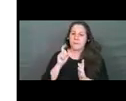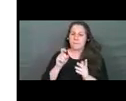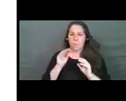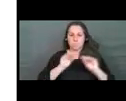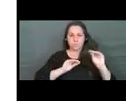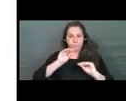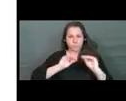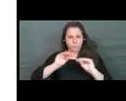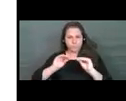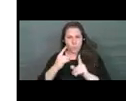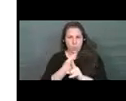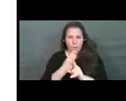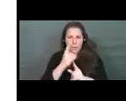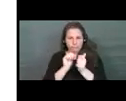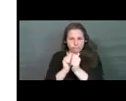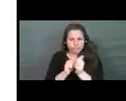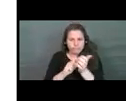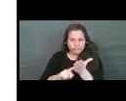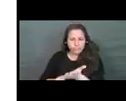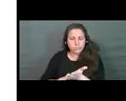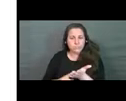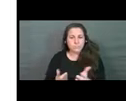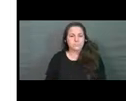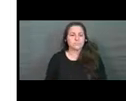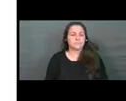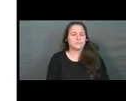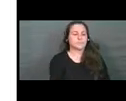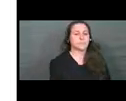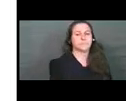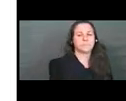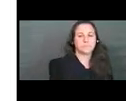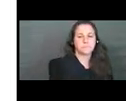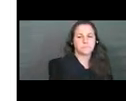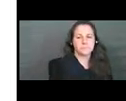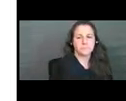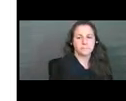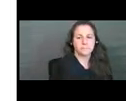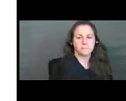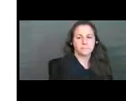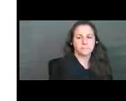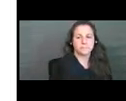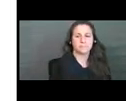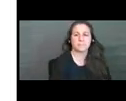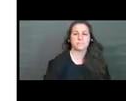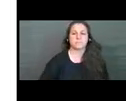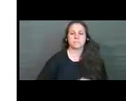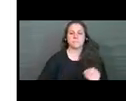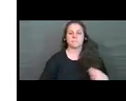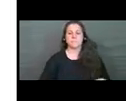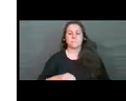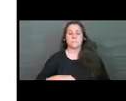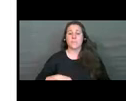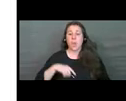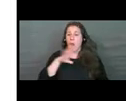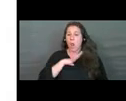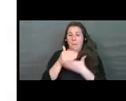de ce côté-là. Pour certaines personnes, il a été nécessaire de soutenir l'apprentissage des bons usages de l'appel vidéo. Par